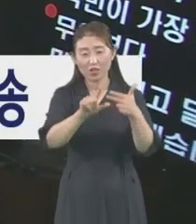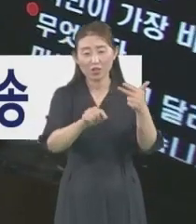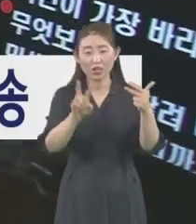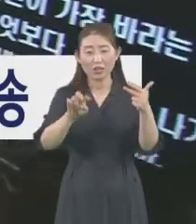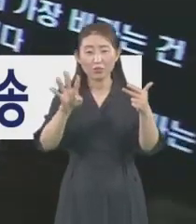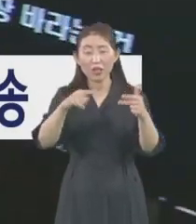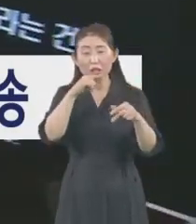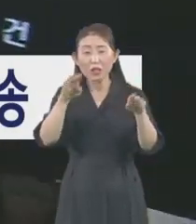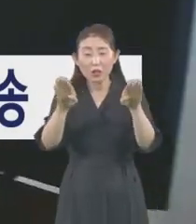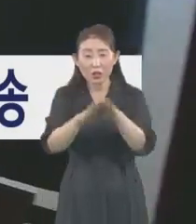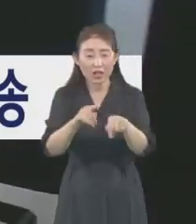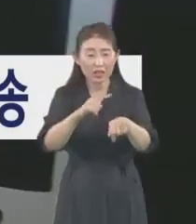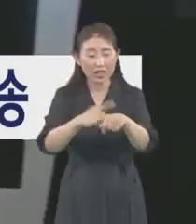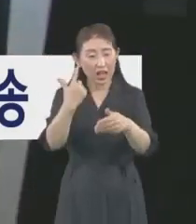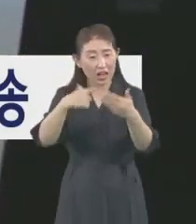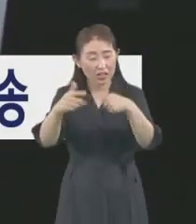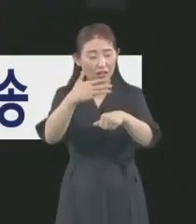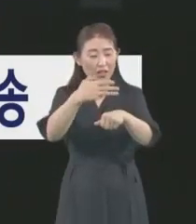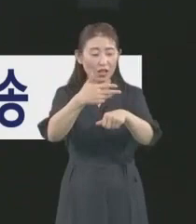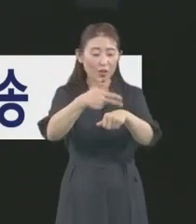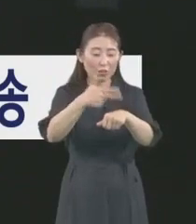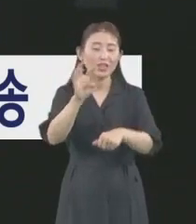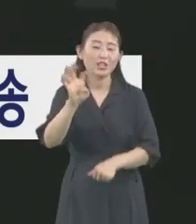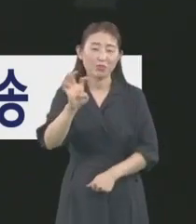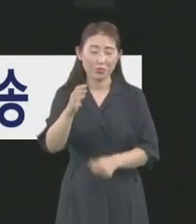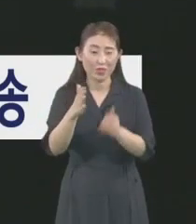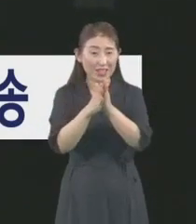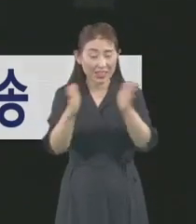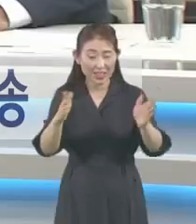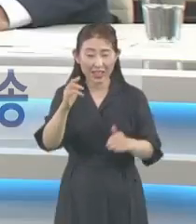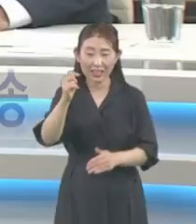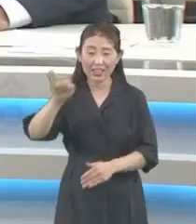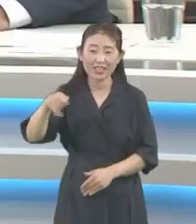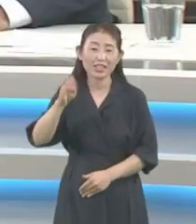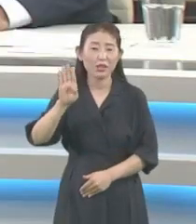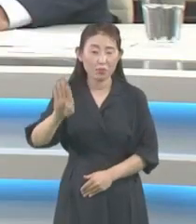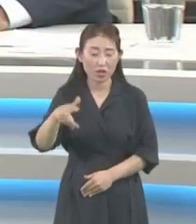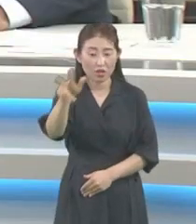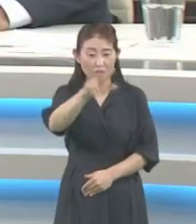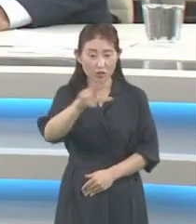24일 일요일 오전 7시 40분부터 60분간 TJB를